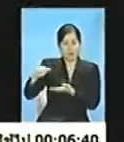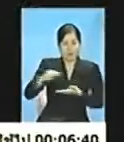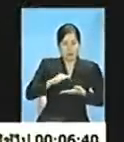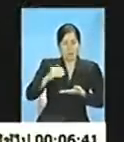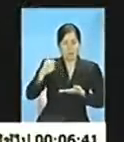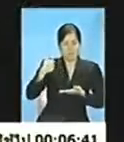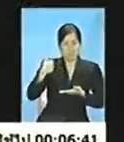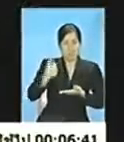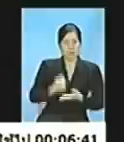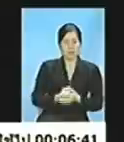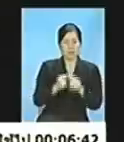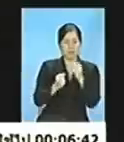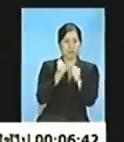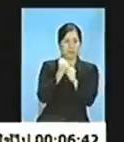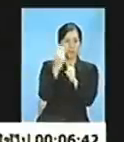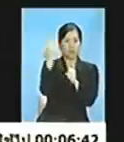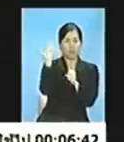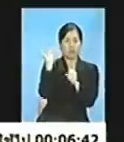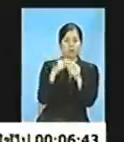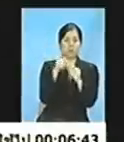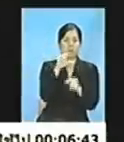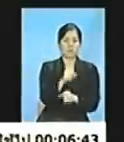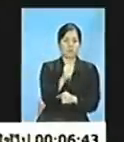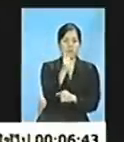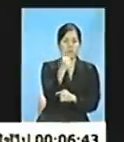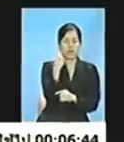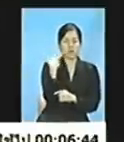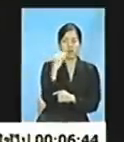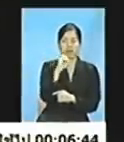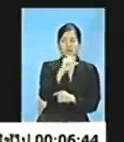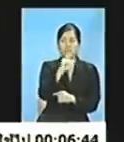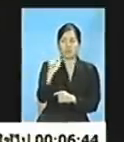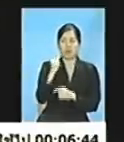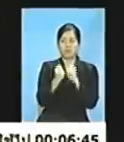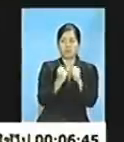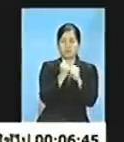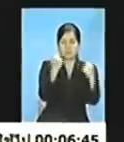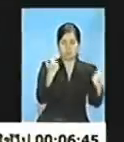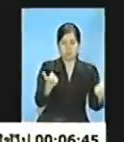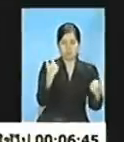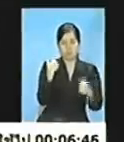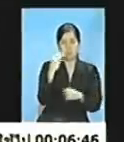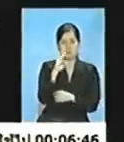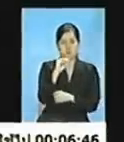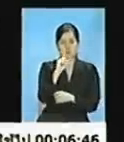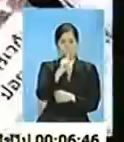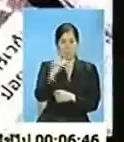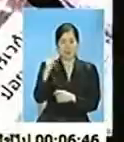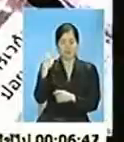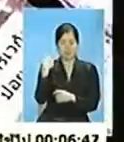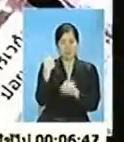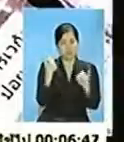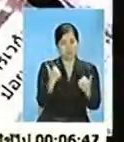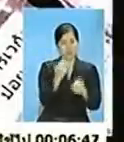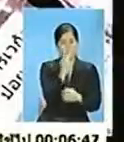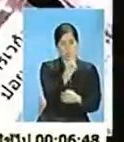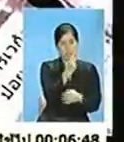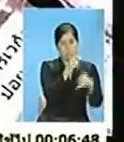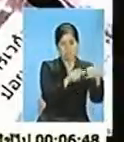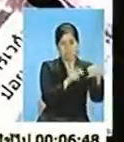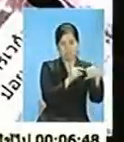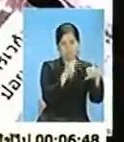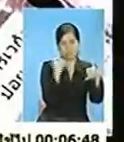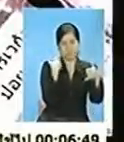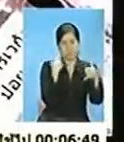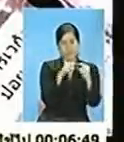ไอ้ที่ปีที่แล้วจับได้50กว่าล้านเม็ดปีนี้ถึงสิงหา60กว่าล้านเม็ดขบวนการลักลอบฮะสายปอยเปตอ่อนนุชตร